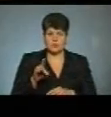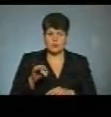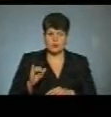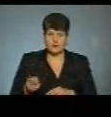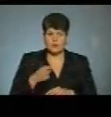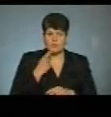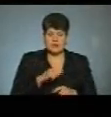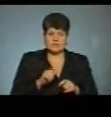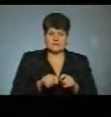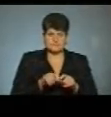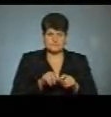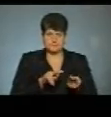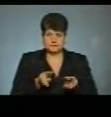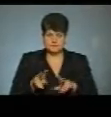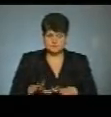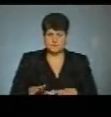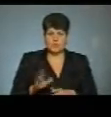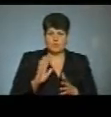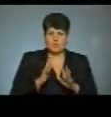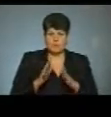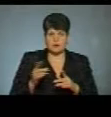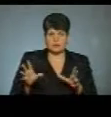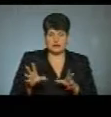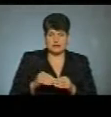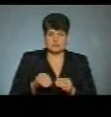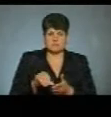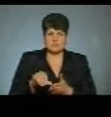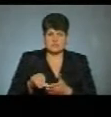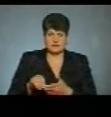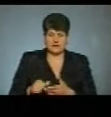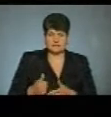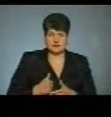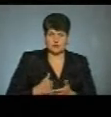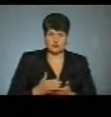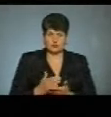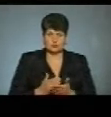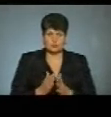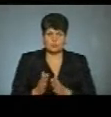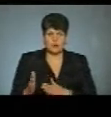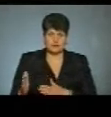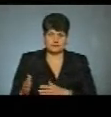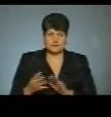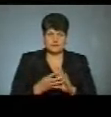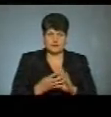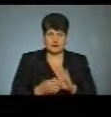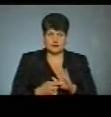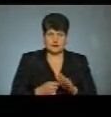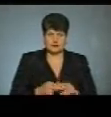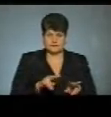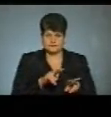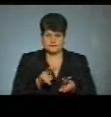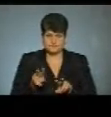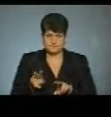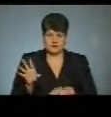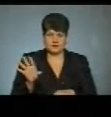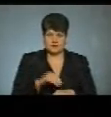відділу поліції Ігоря Софіянчука, у парку він разом з представниками військової служби правопорядку з 9-ї години. В основному